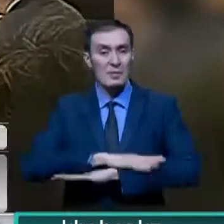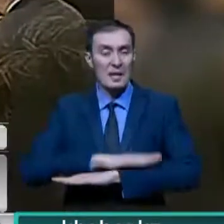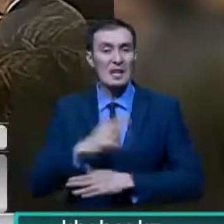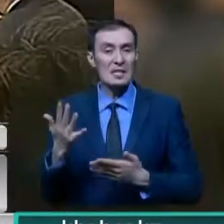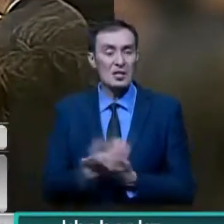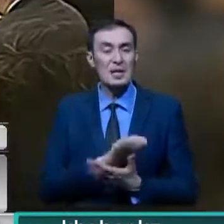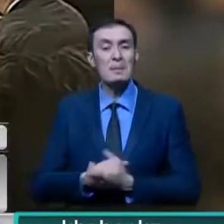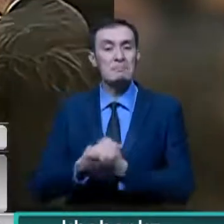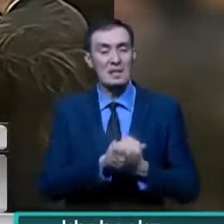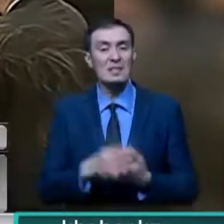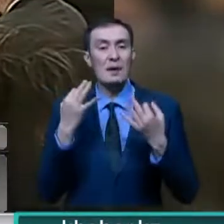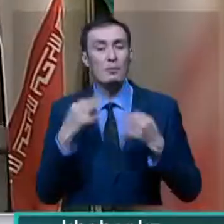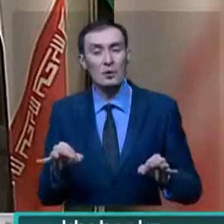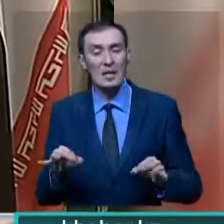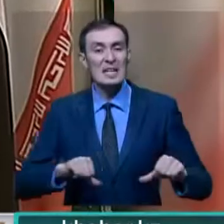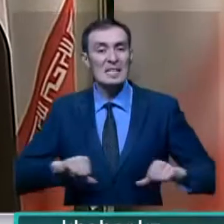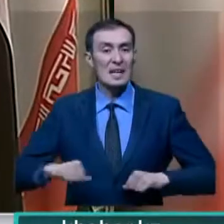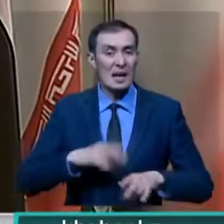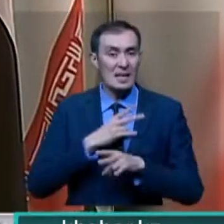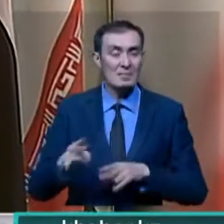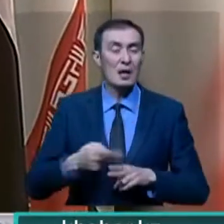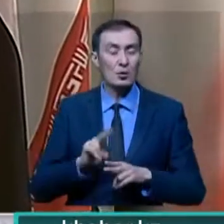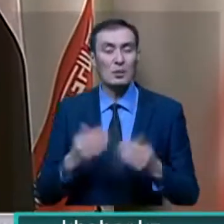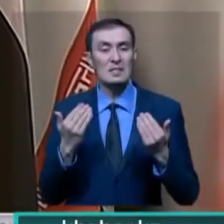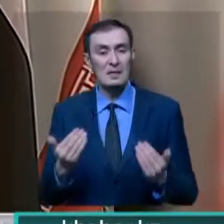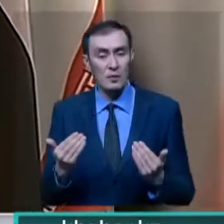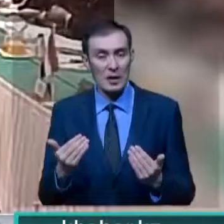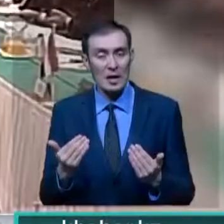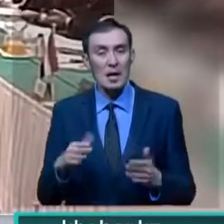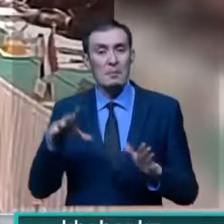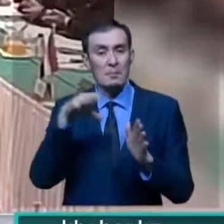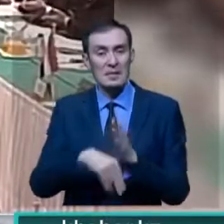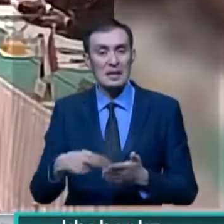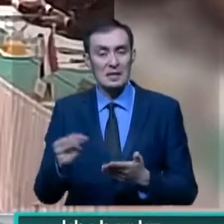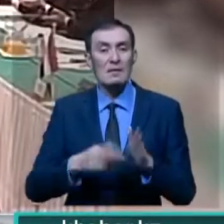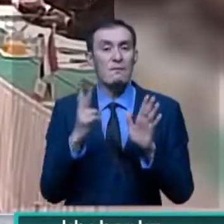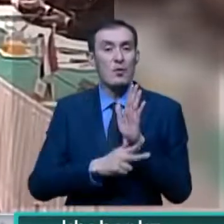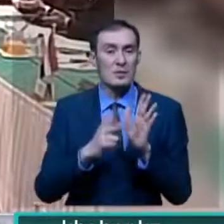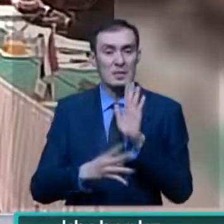достижения мира свободного от терроризма которого мы сегодня присоединилась в 89 стран